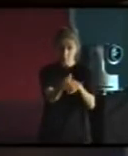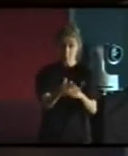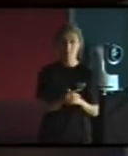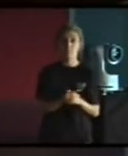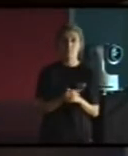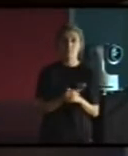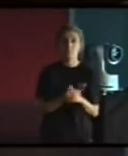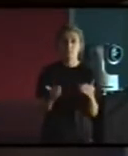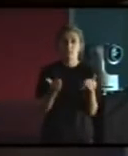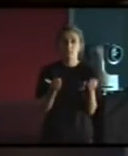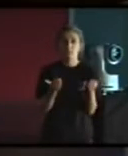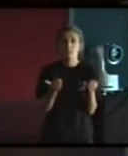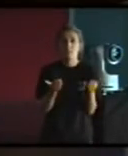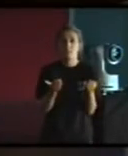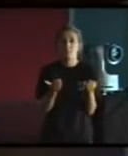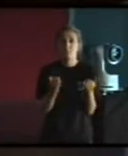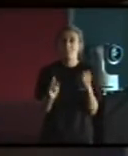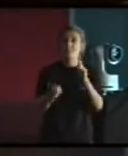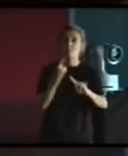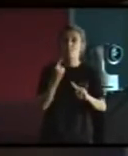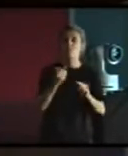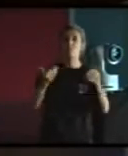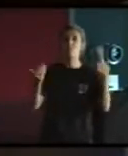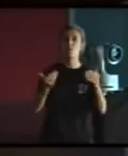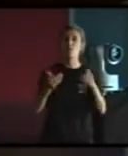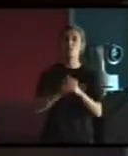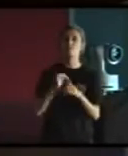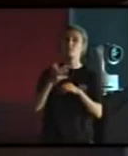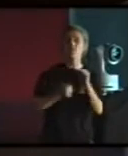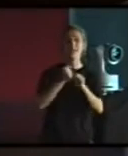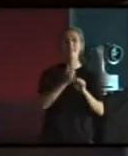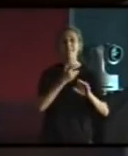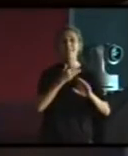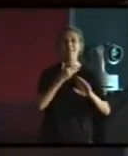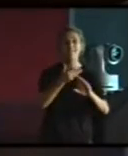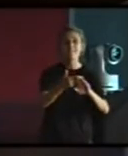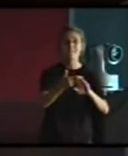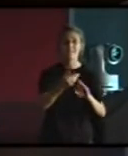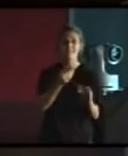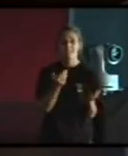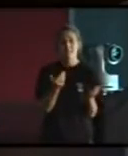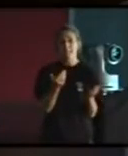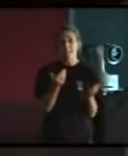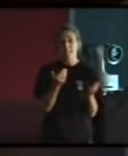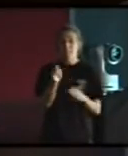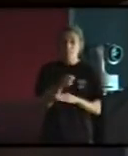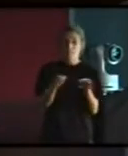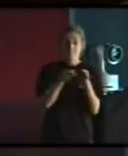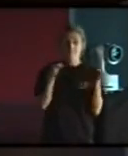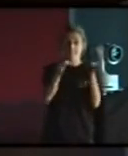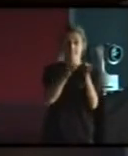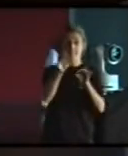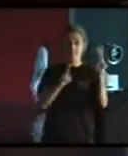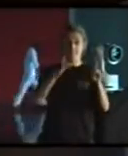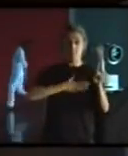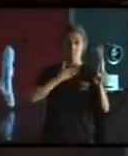l'objet, elle n'est ni dans la question, elle est dans la confrontation entre les deux. Pendant tant d'années, ils ont voulu faire à une salle des fêtes autre chose que ce pourquoi elle est faite. Je